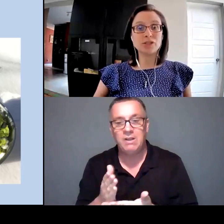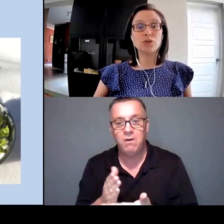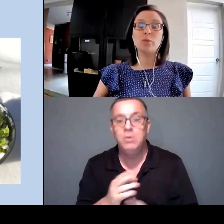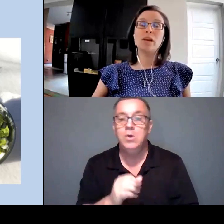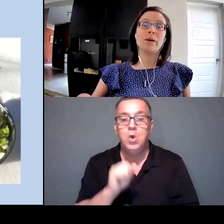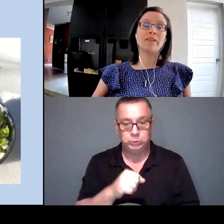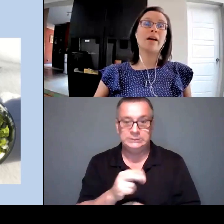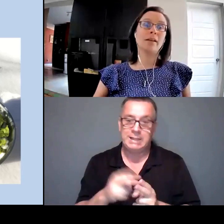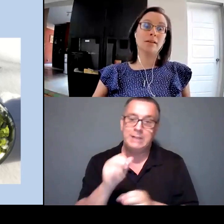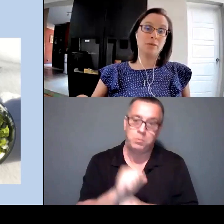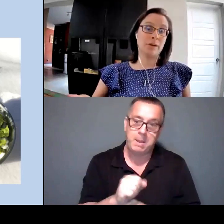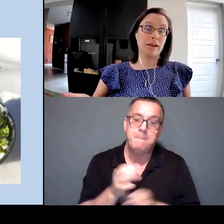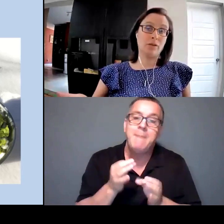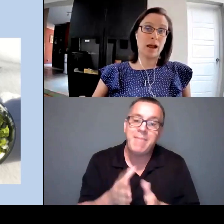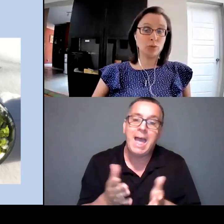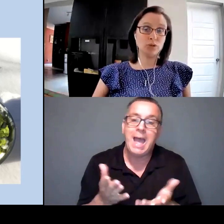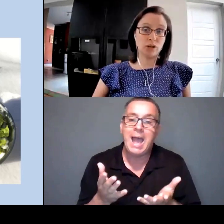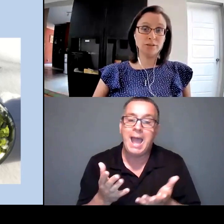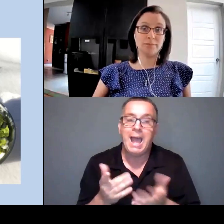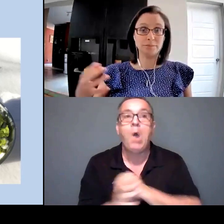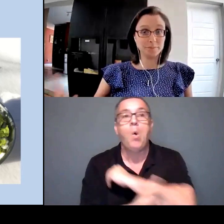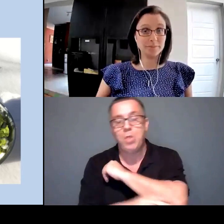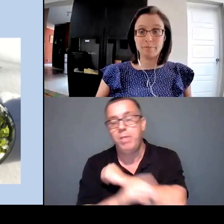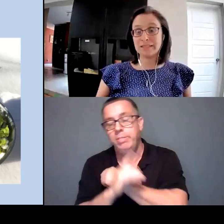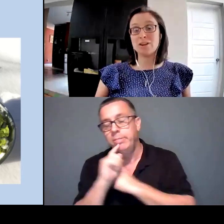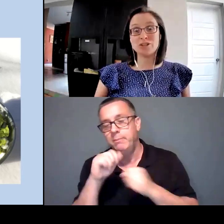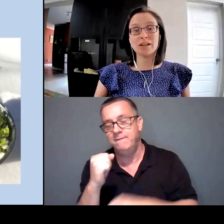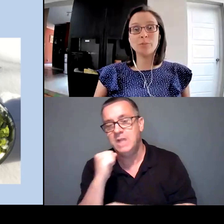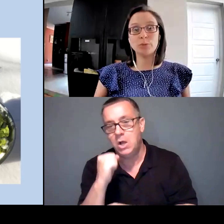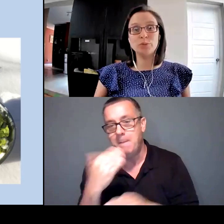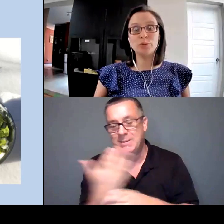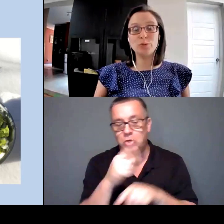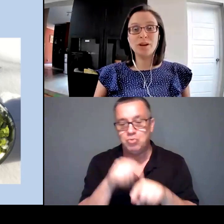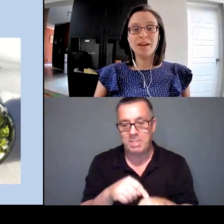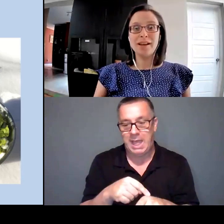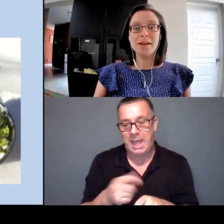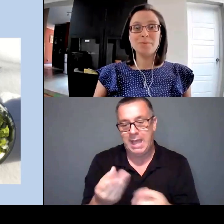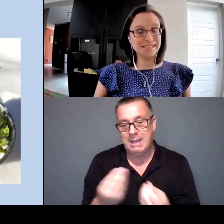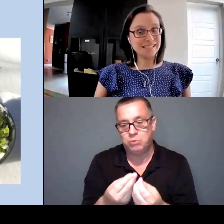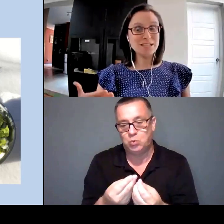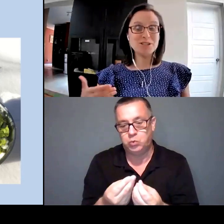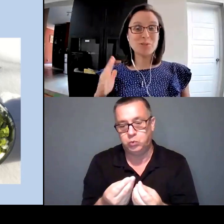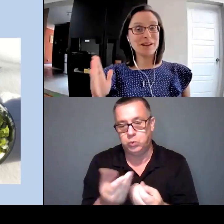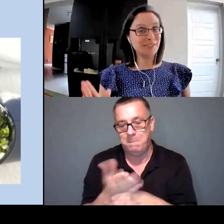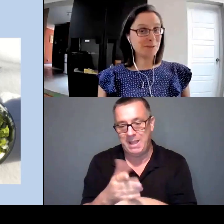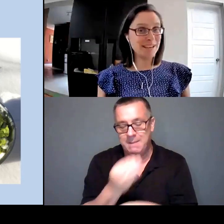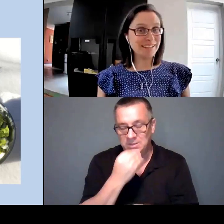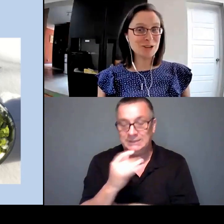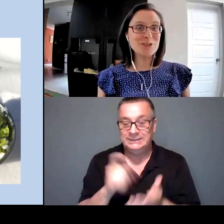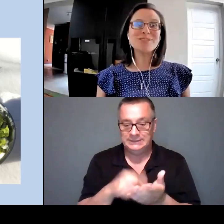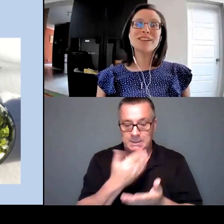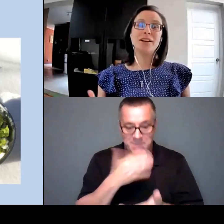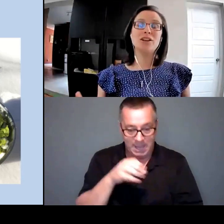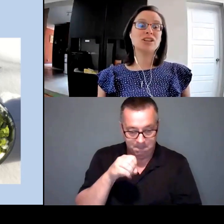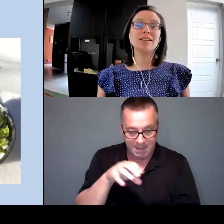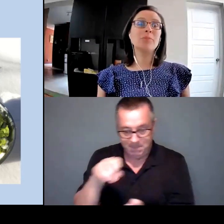très occupé pendant, à l'automne, parce que le jardin produit beaucoup. Mais si je planifie bien les